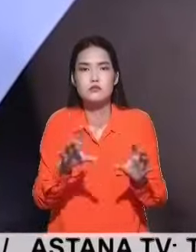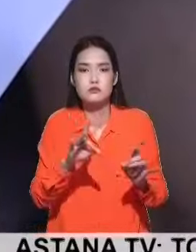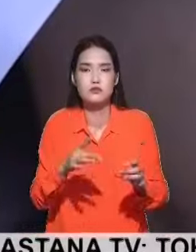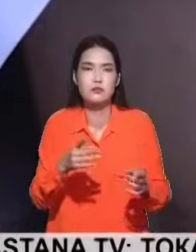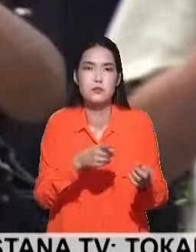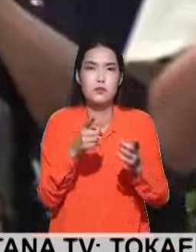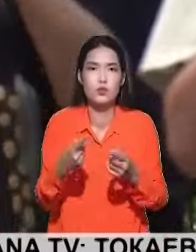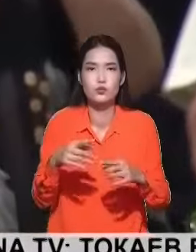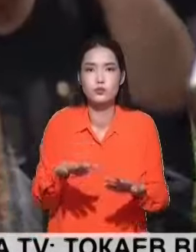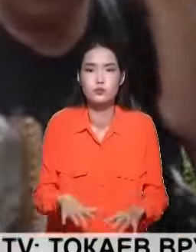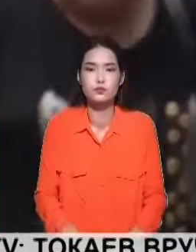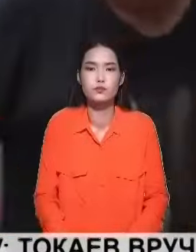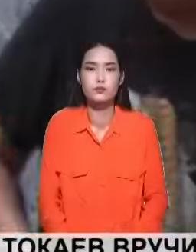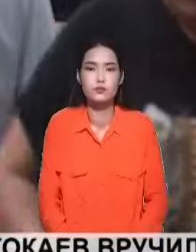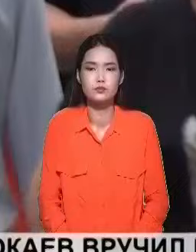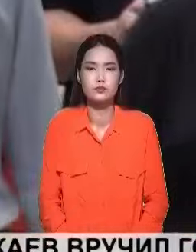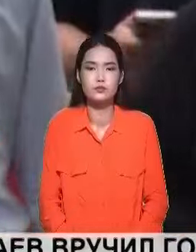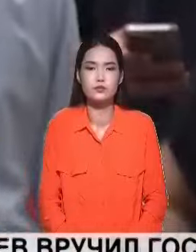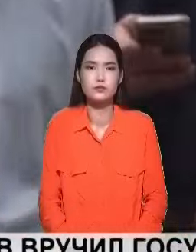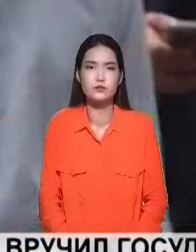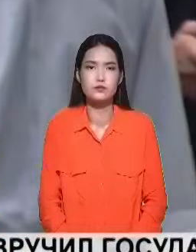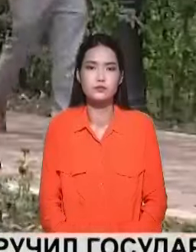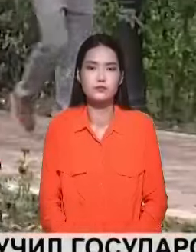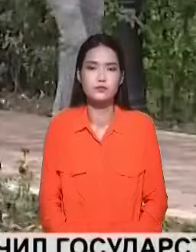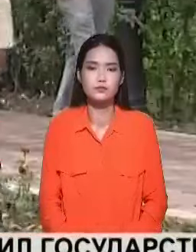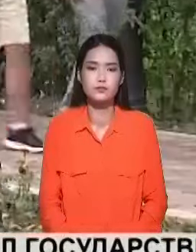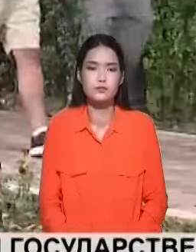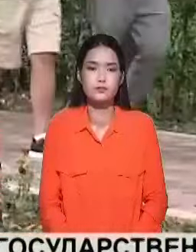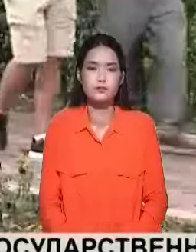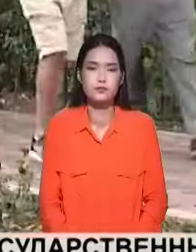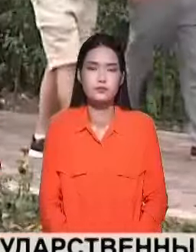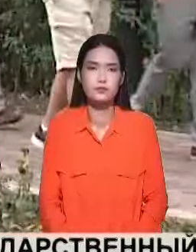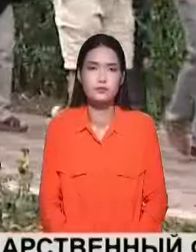Анара Нуртазина, Канат Кигизбаев, Игорь Волох, Астана Таймс, Алматы.